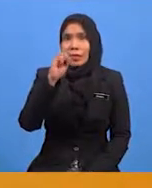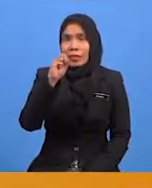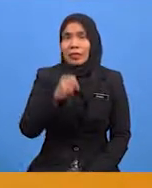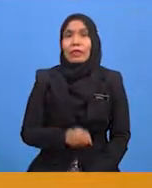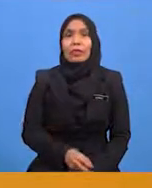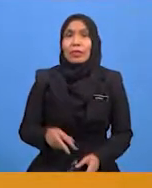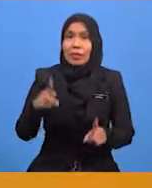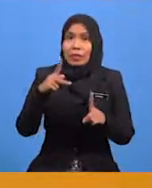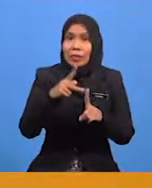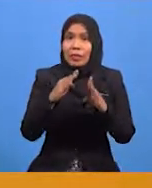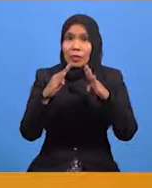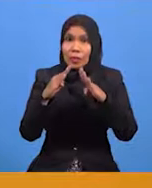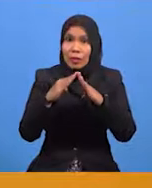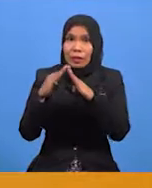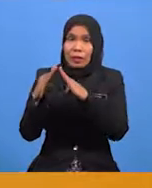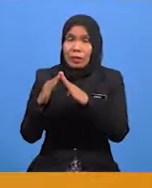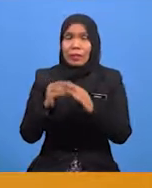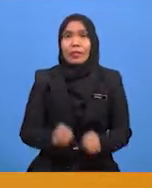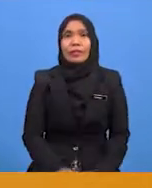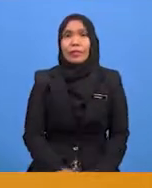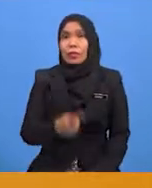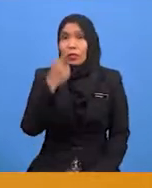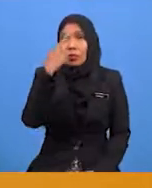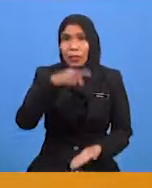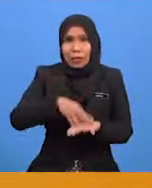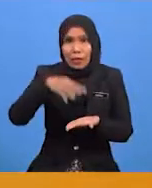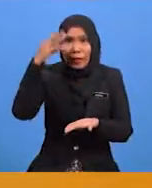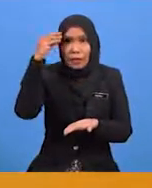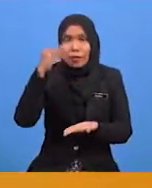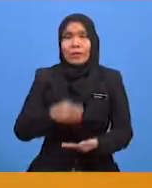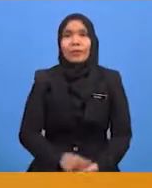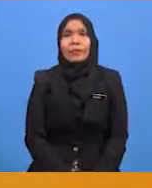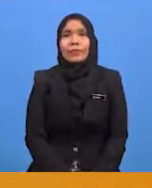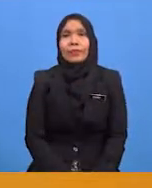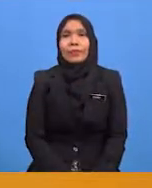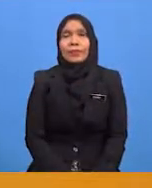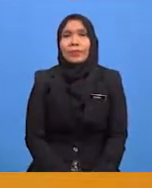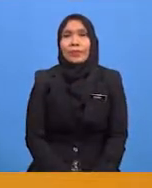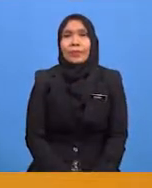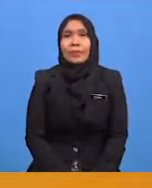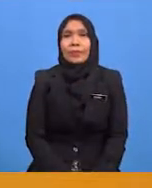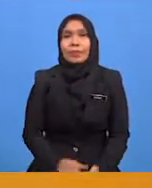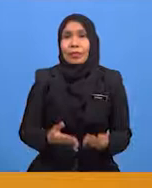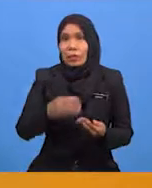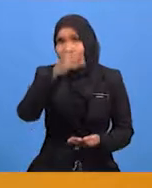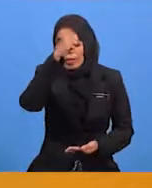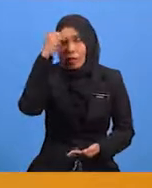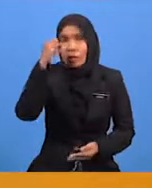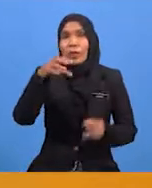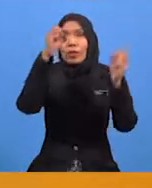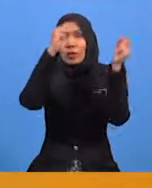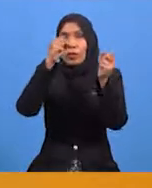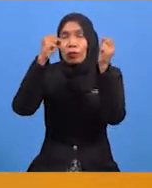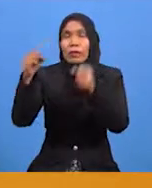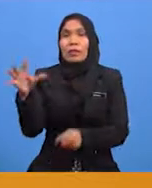melanjutkan pelajaran di sana. Oleh sebab suasana dan